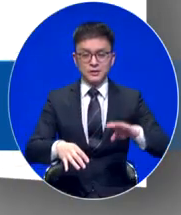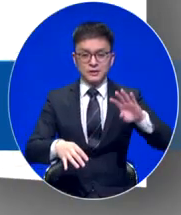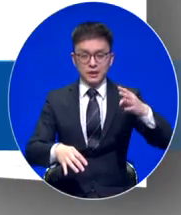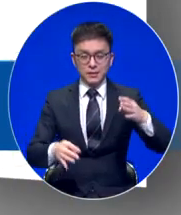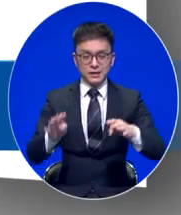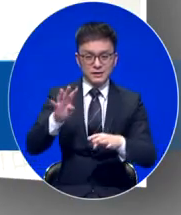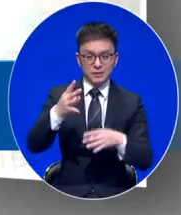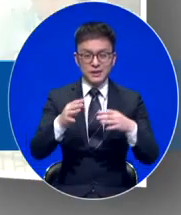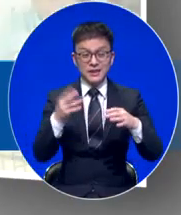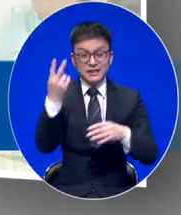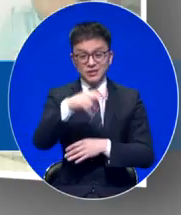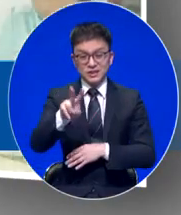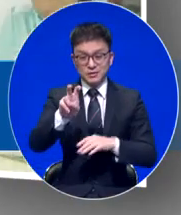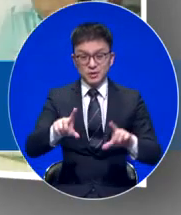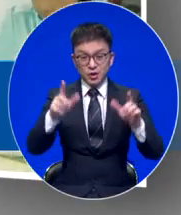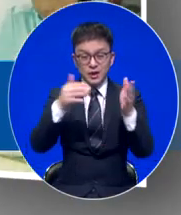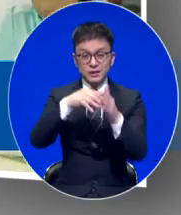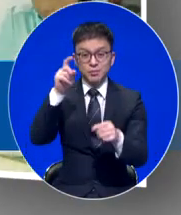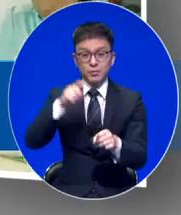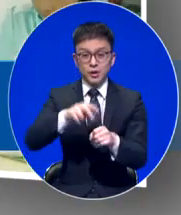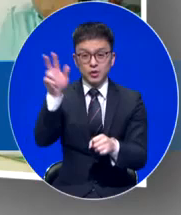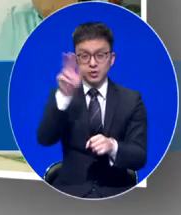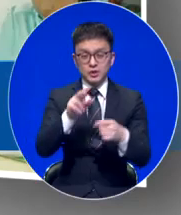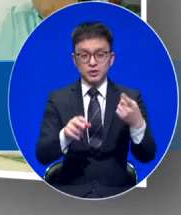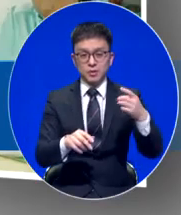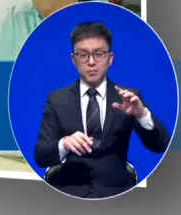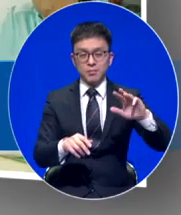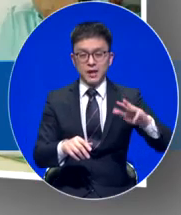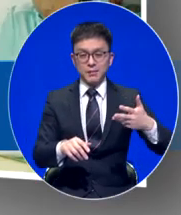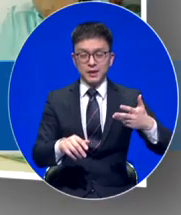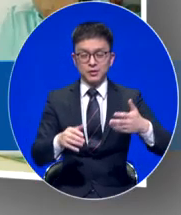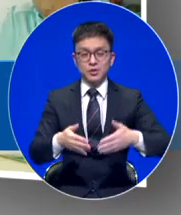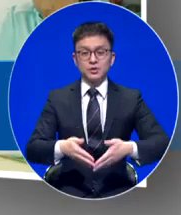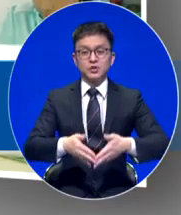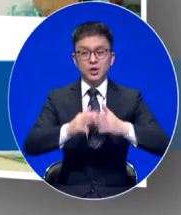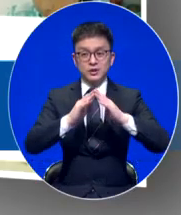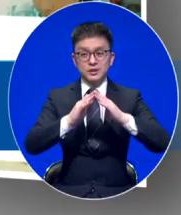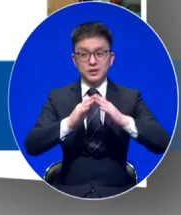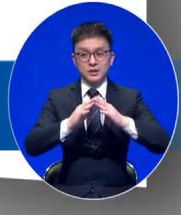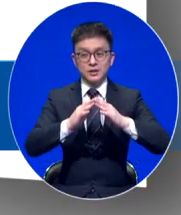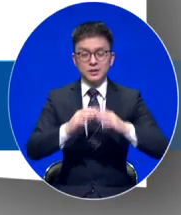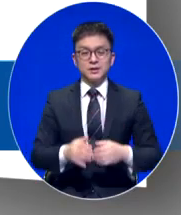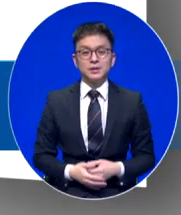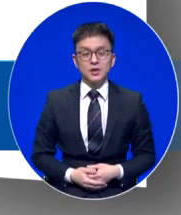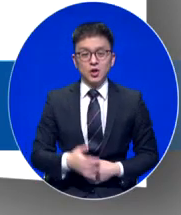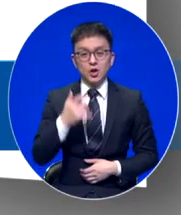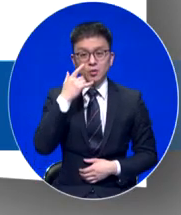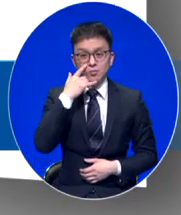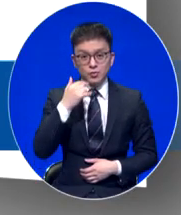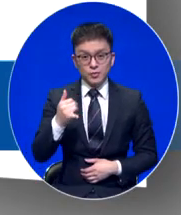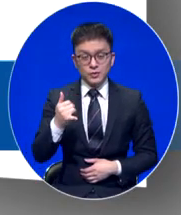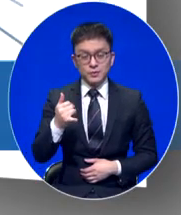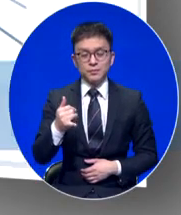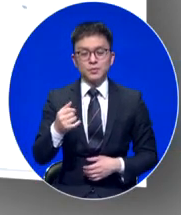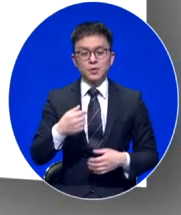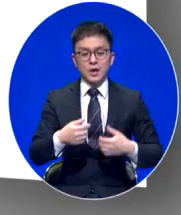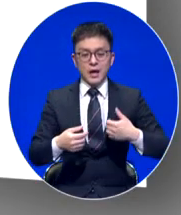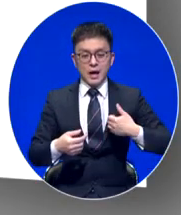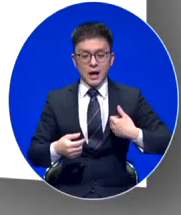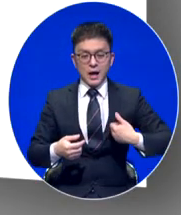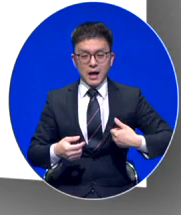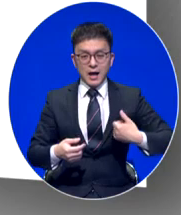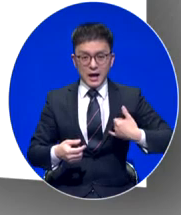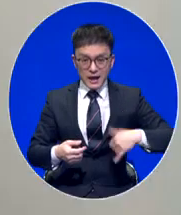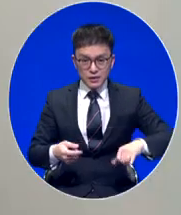각 중에서 2022년까지 는 전국의 1800 개소를 확충 해서 필요로 하시는 어머님들 그리고 아이들이 이용할 수 있도록 만들어